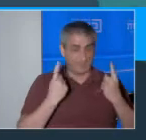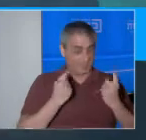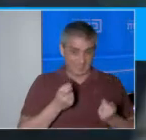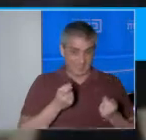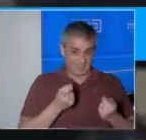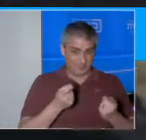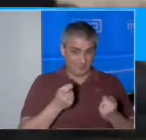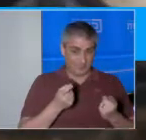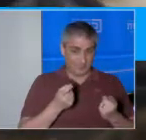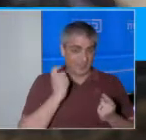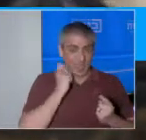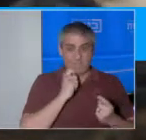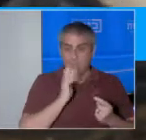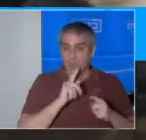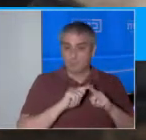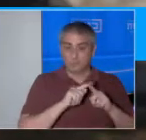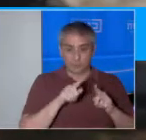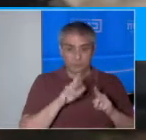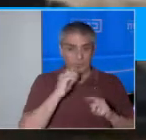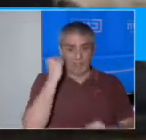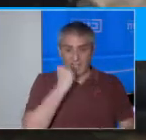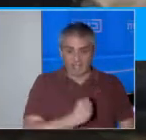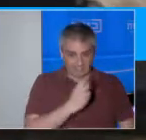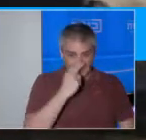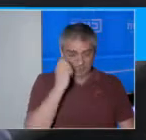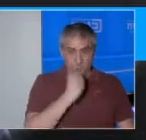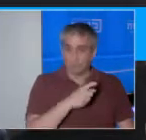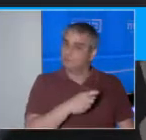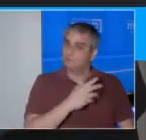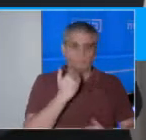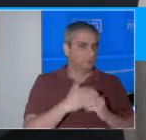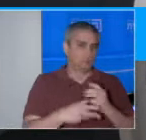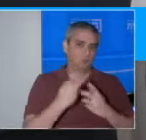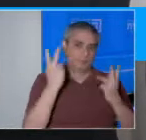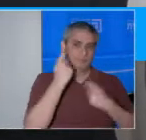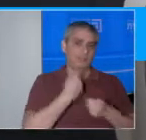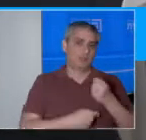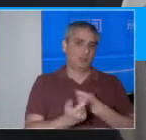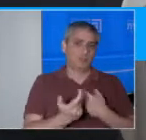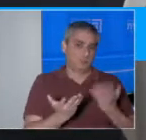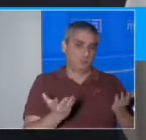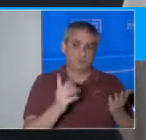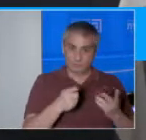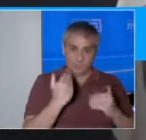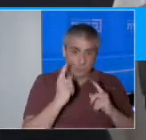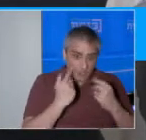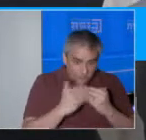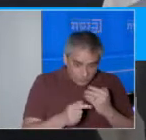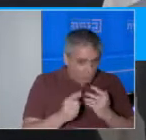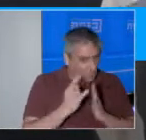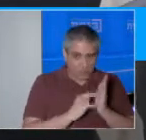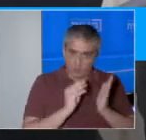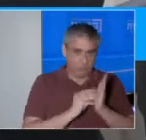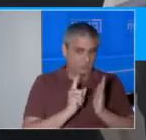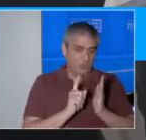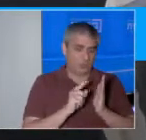שבהם העבירות גם מהסוג הזה של רצח וניסיון לרצח, הן מסתיימות בעסקת טיעון, ואם זה מה שקורה אז החוק לא יחול,